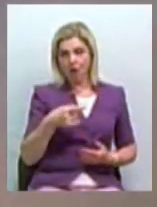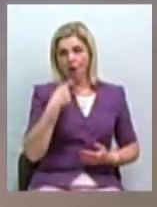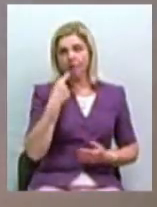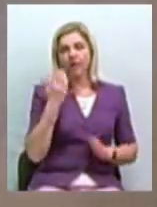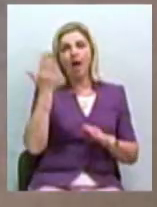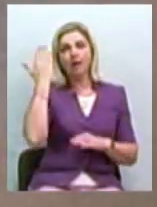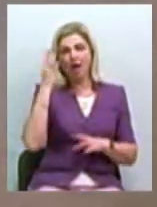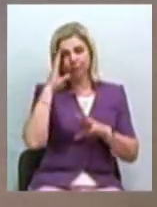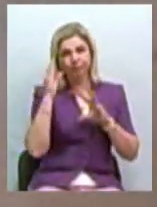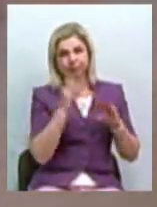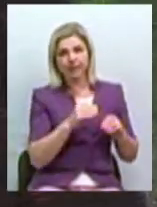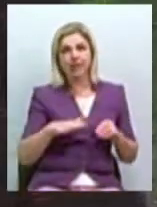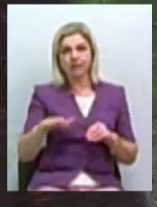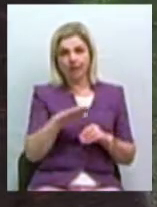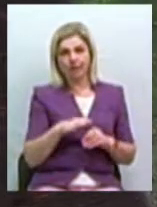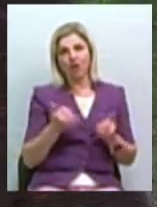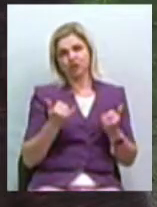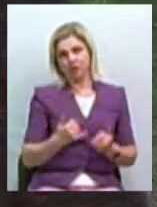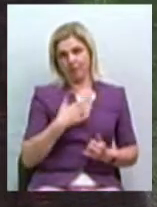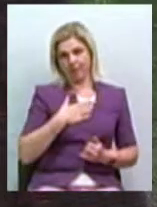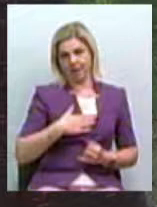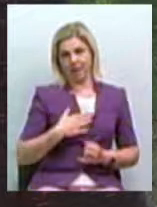занедбану територію тепер приємно приходити.